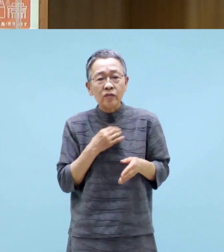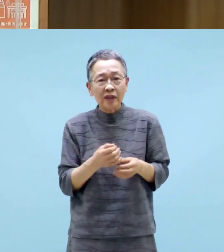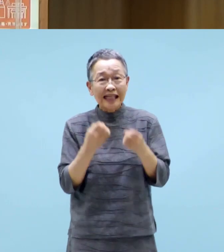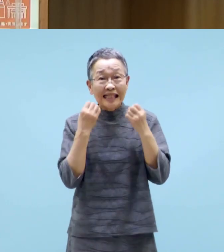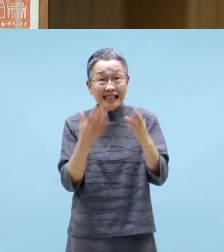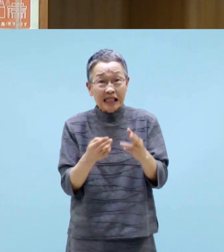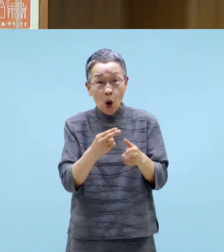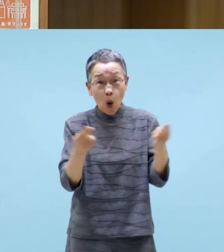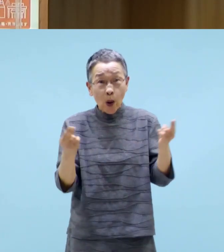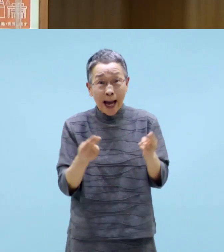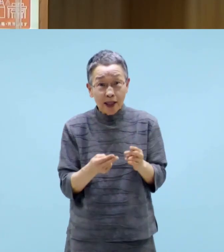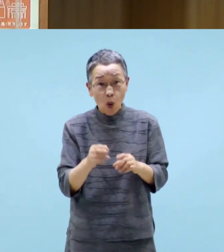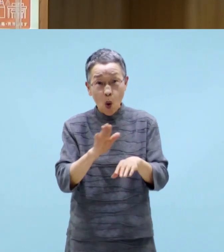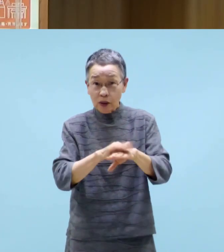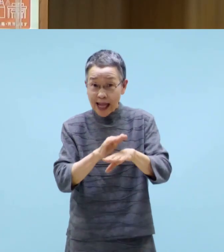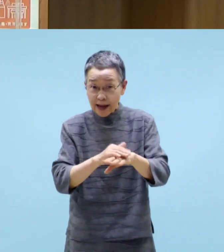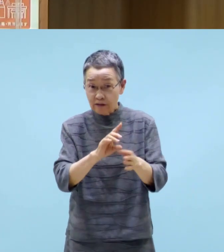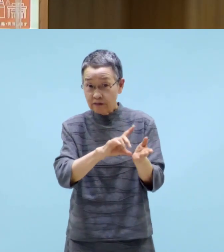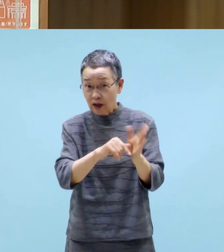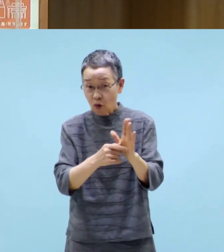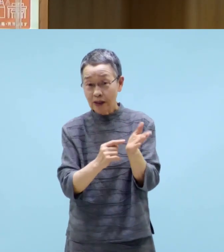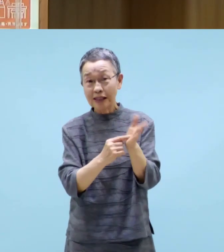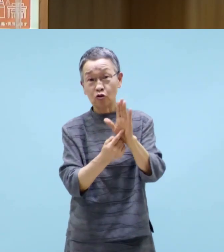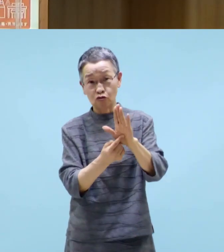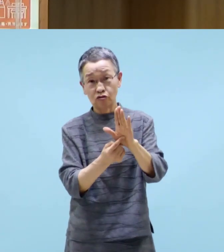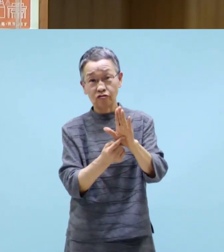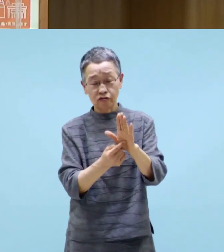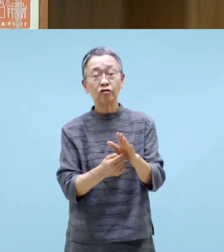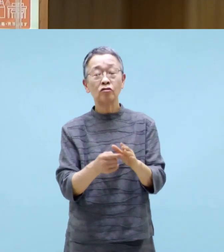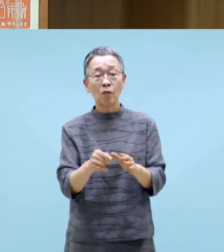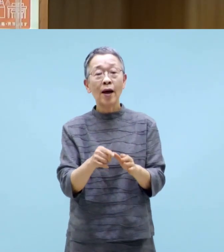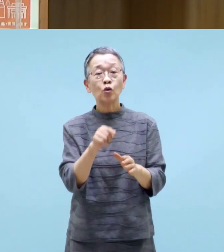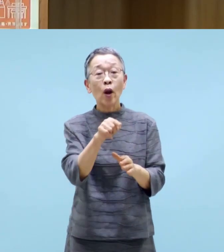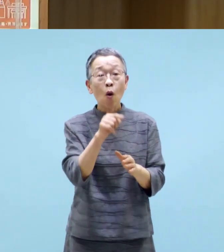の実践などをですね、宣言している店舗を利用